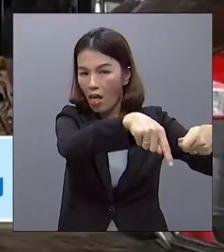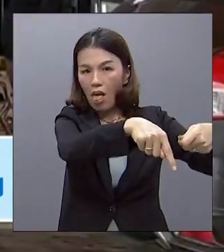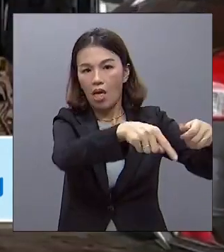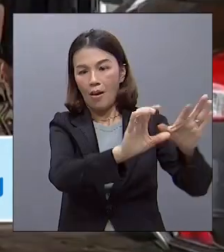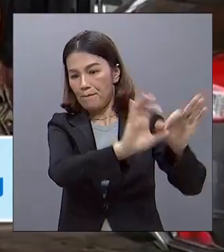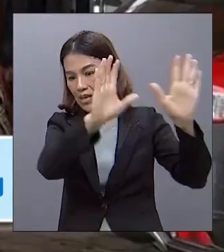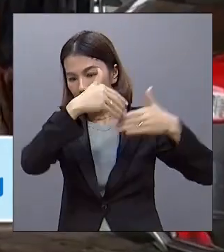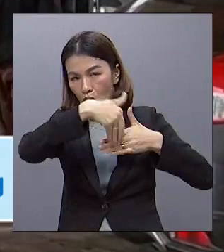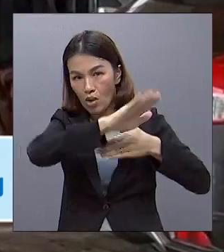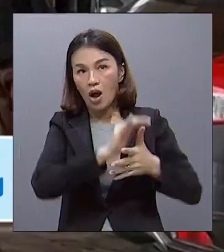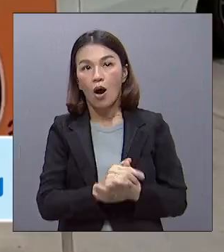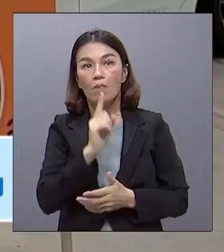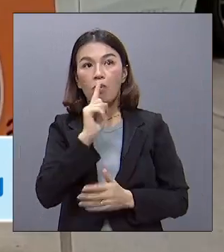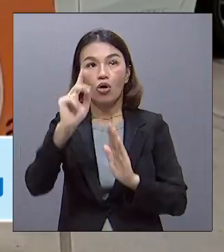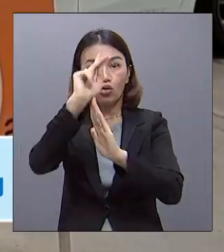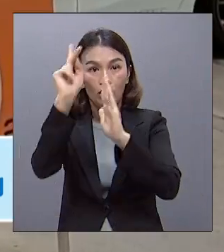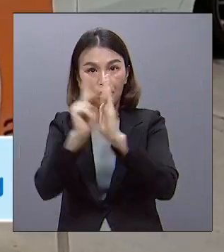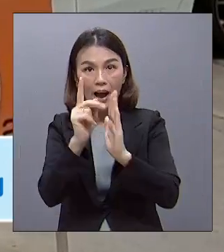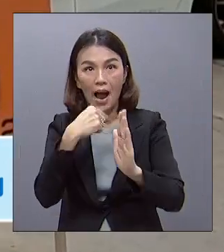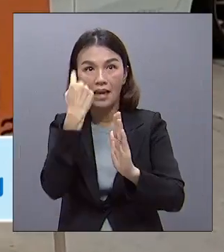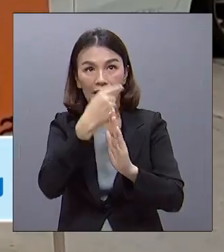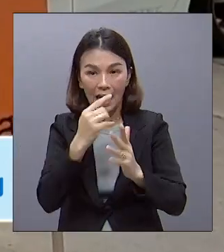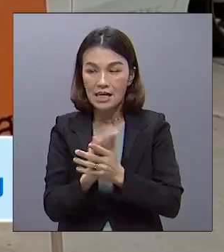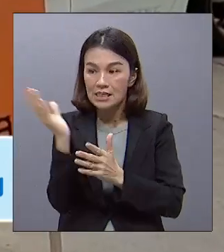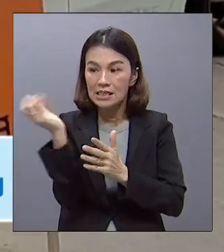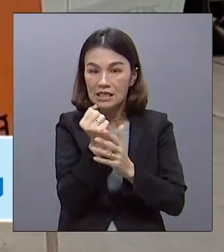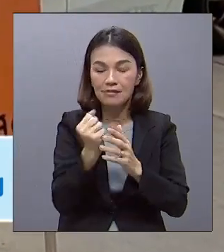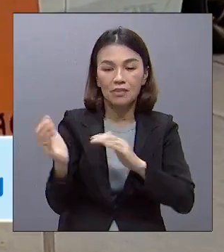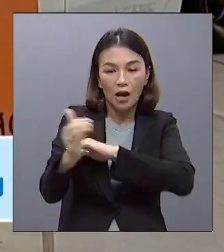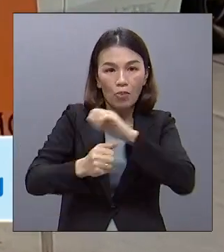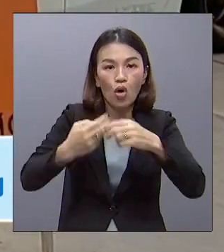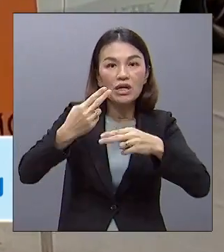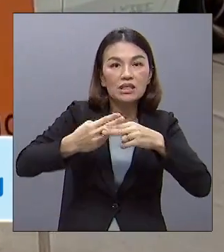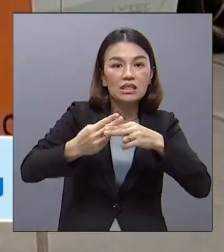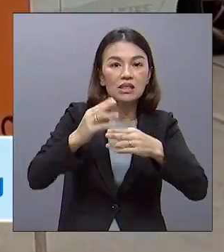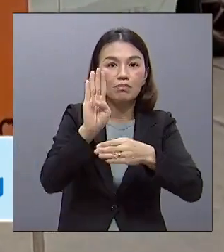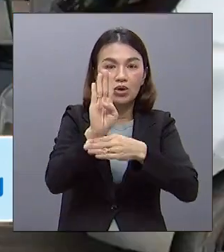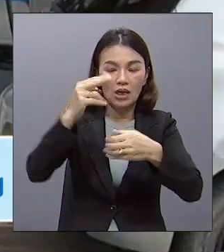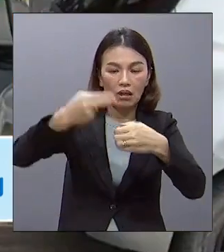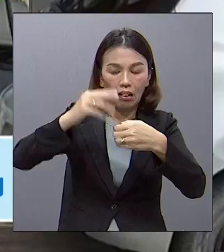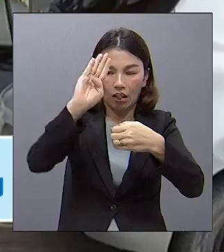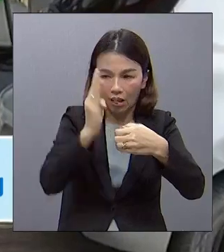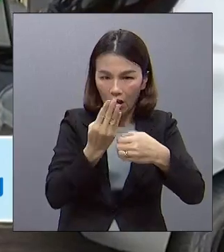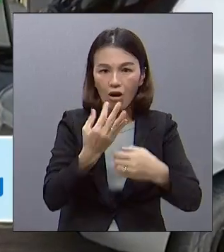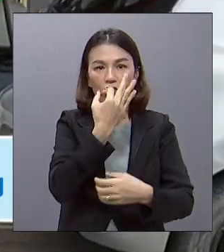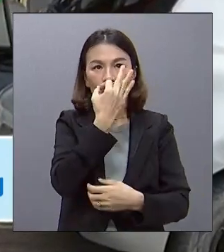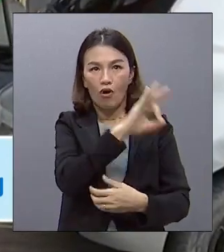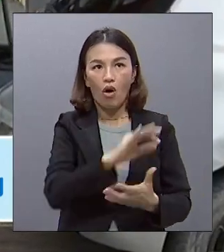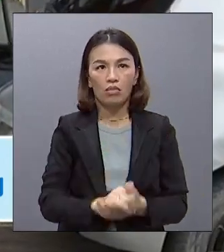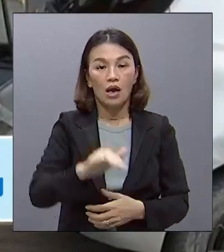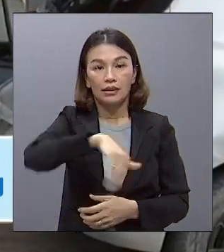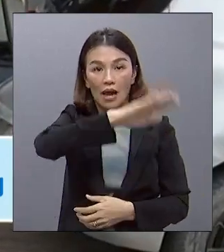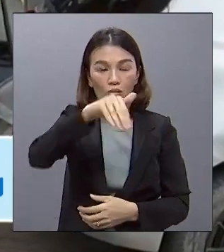จะดำเนินการทางการกฎหมายกับผู้ที่เกี่ยวข้องจนถึงที่สุดต่อไปครับดังนั้นขอให้ประชาชนอย่าหลงเชื่อข้อมูลดังกล่าวนะคะ